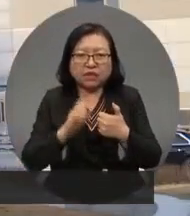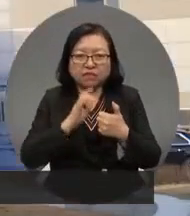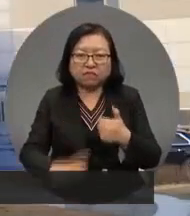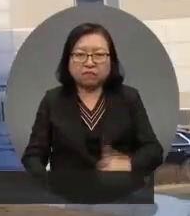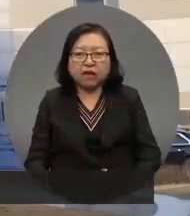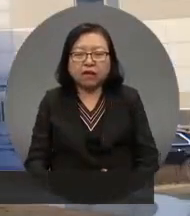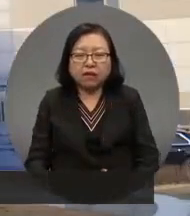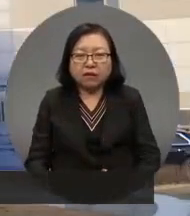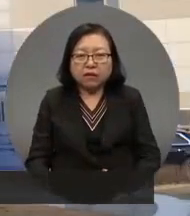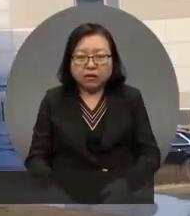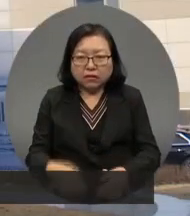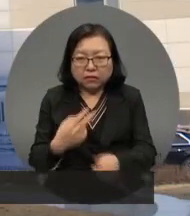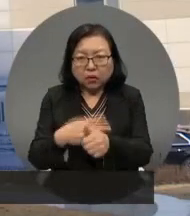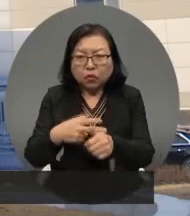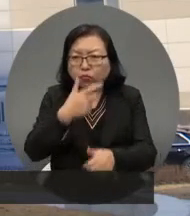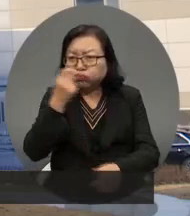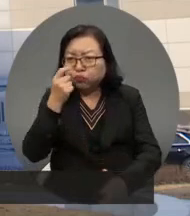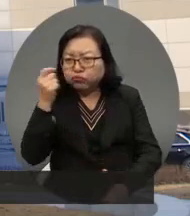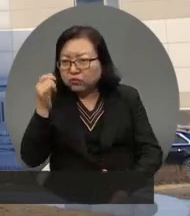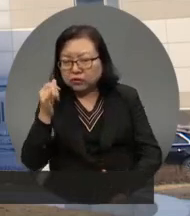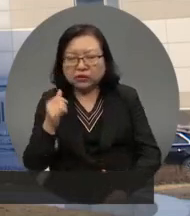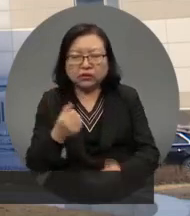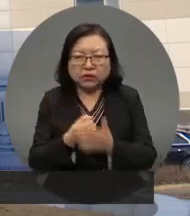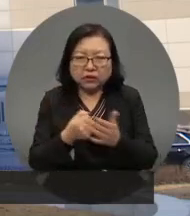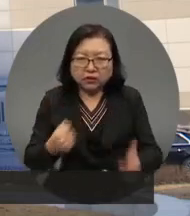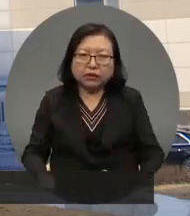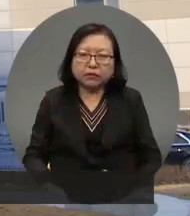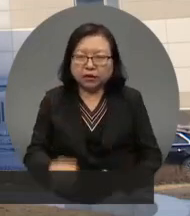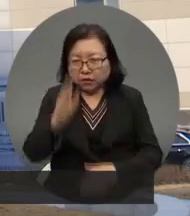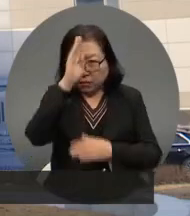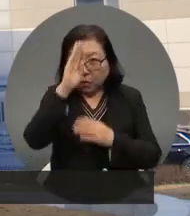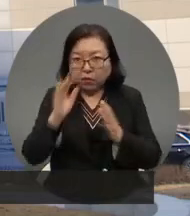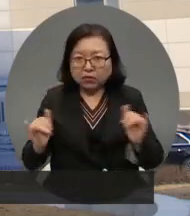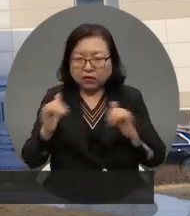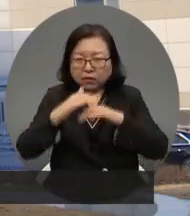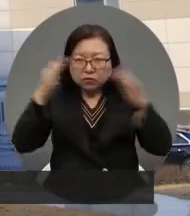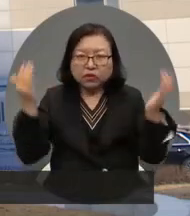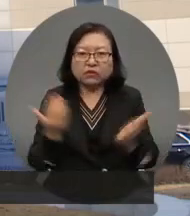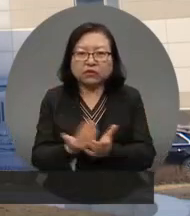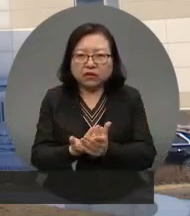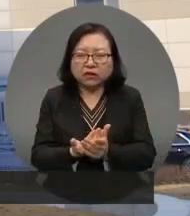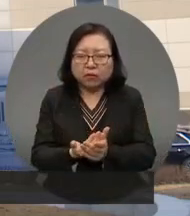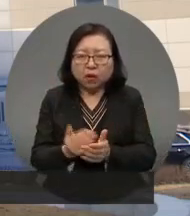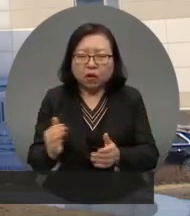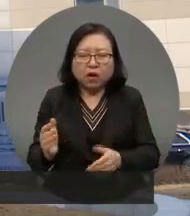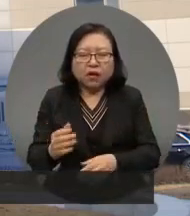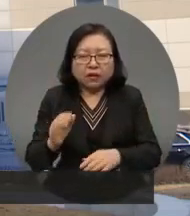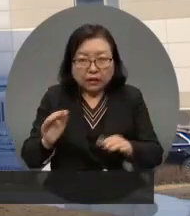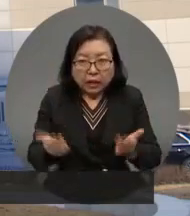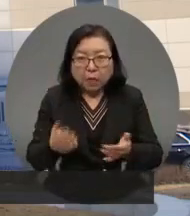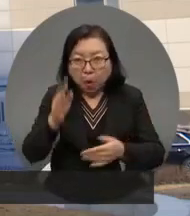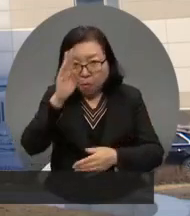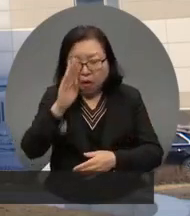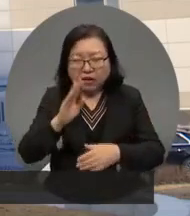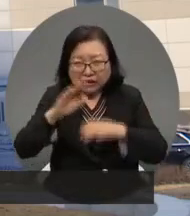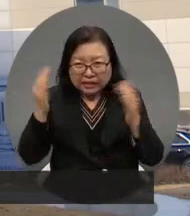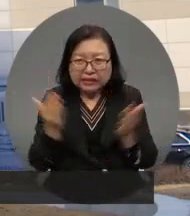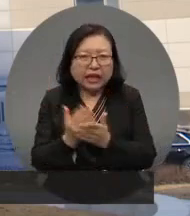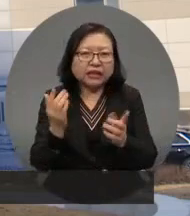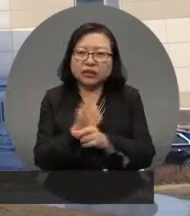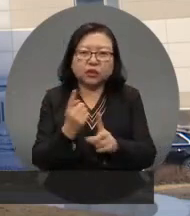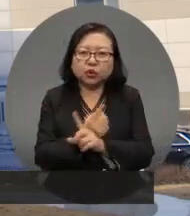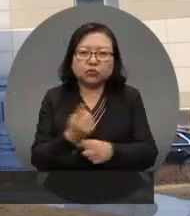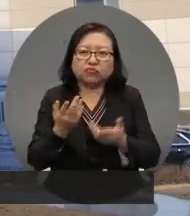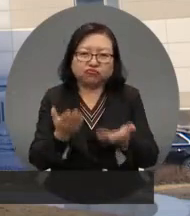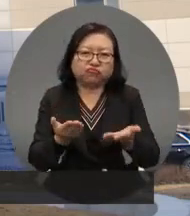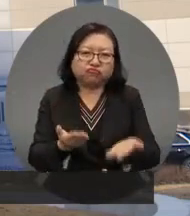의료진이 이제 부족한 상황이 되다 보니까 모든 환자를 기존처럼 뭐 경증이나 뭐 이런 환자들 전부에게 지금 의료에